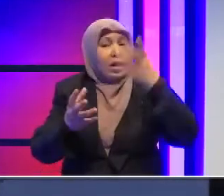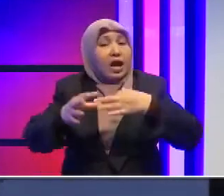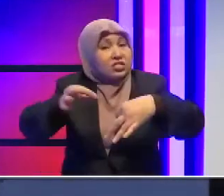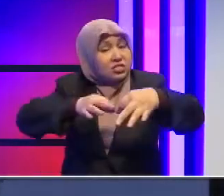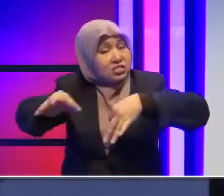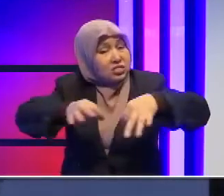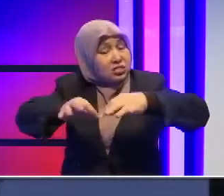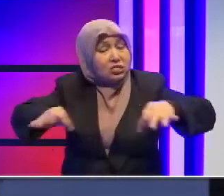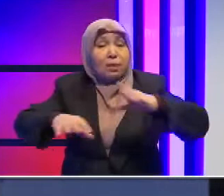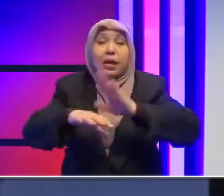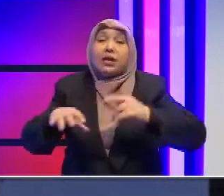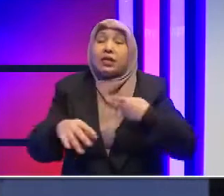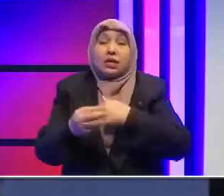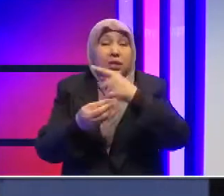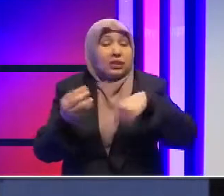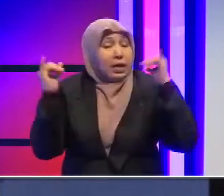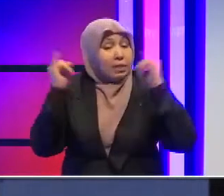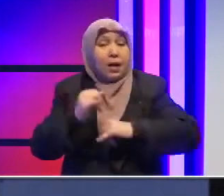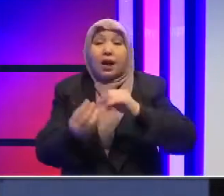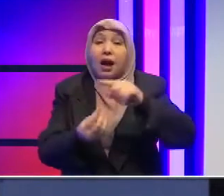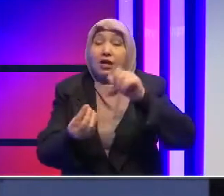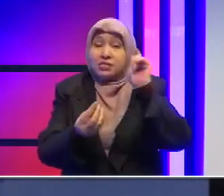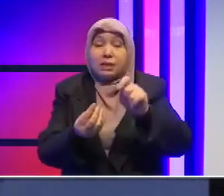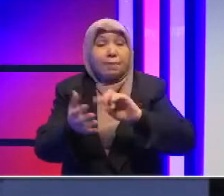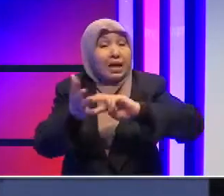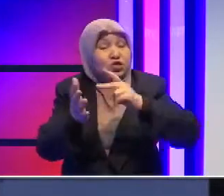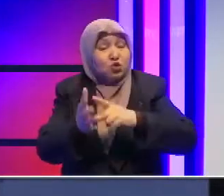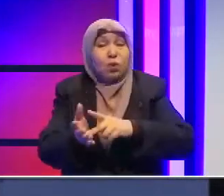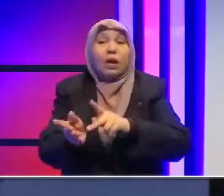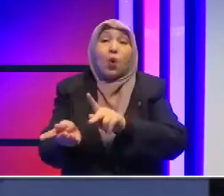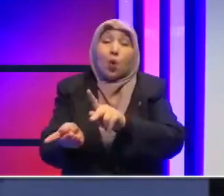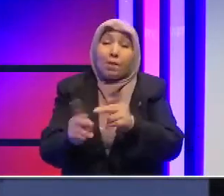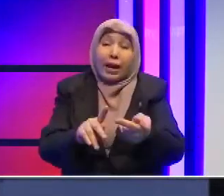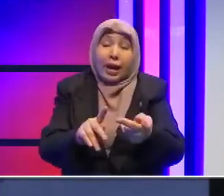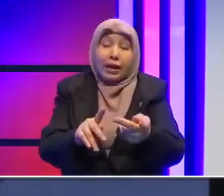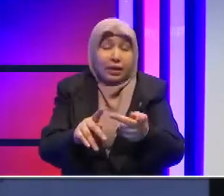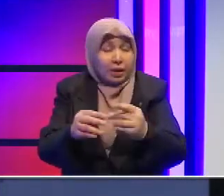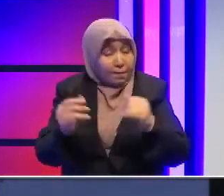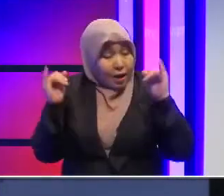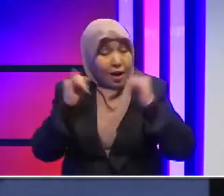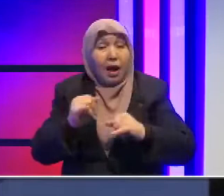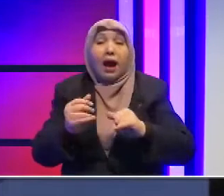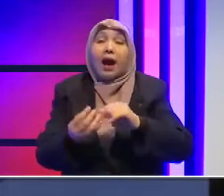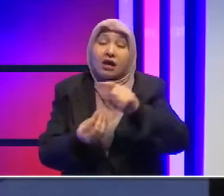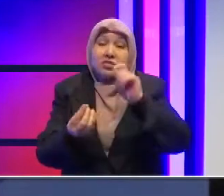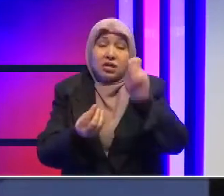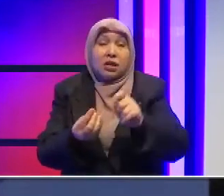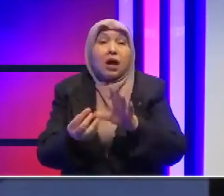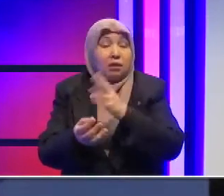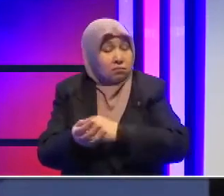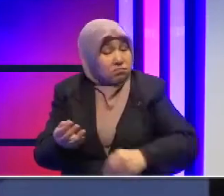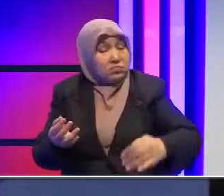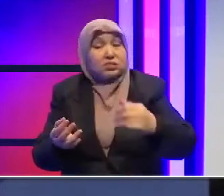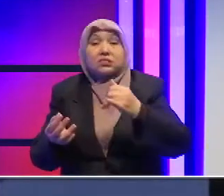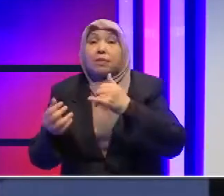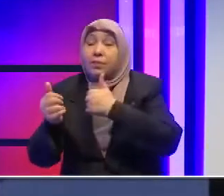kita berkenaan tentang ibadah haji. Satu, tentang erti pengorbanan pada haji yang dilaksanakan. Yang kedua, menyalahi adat